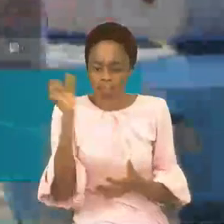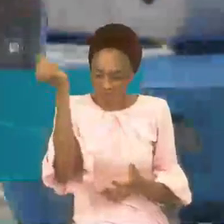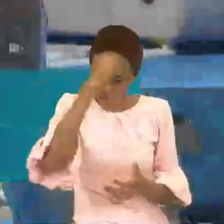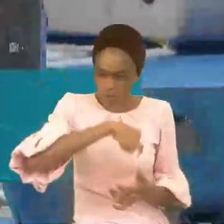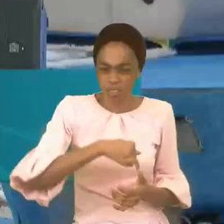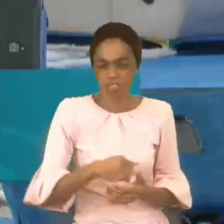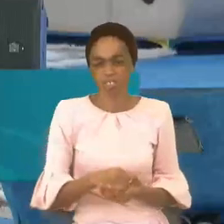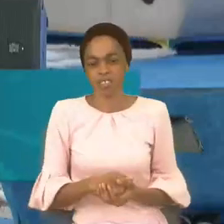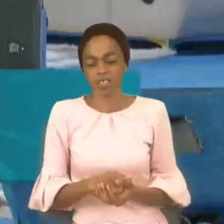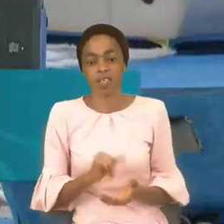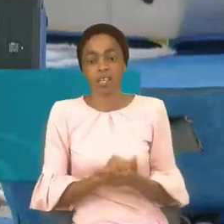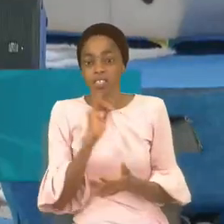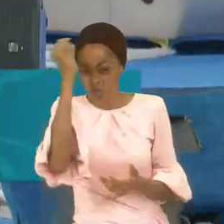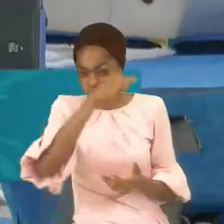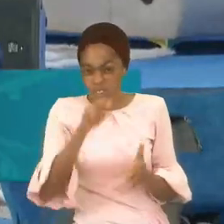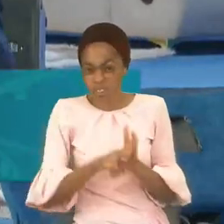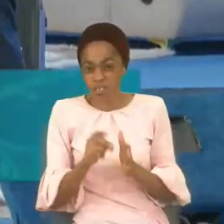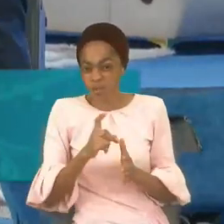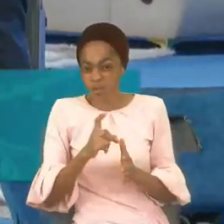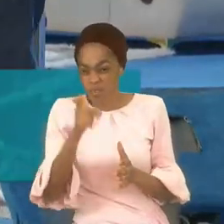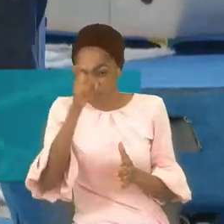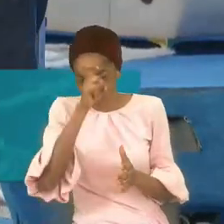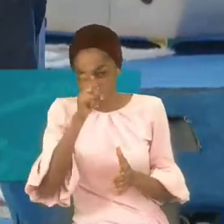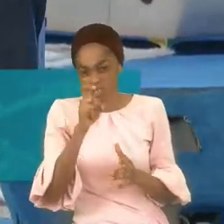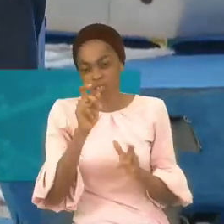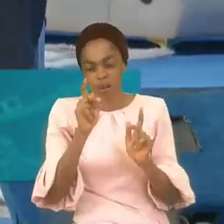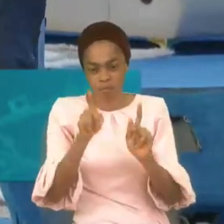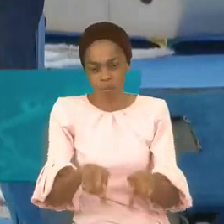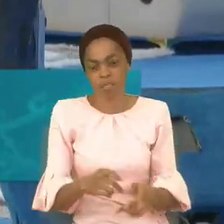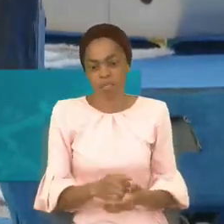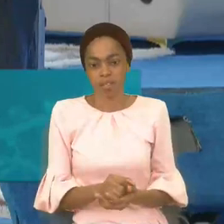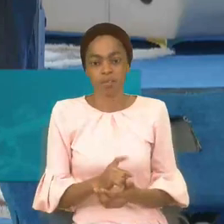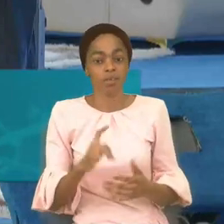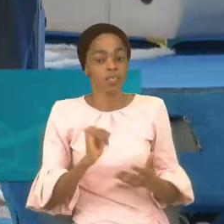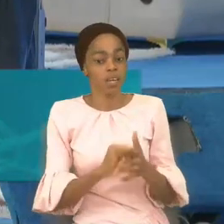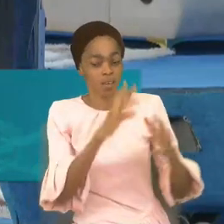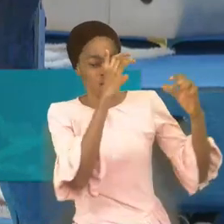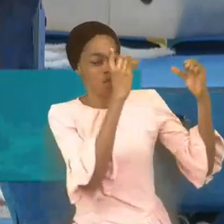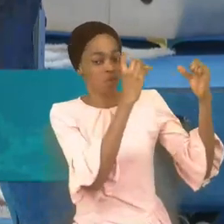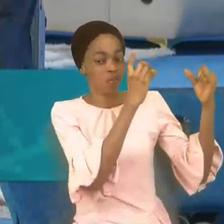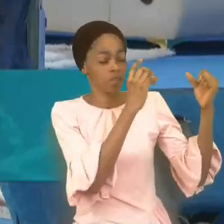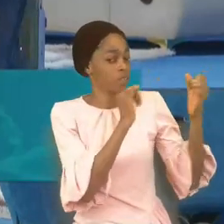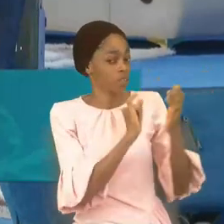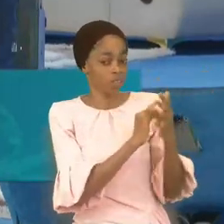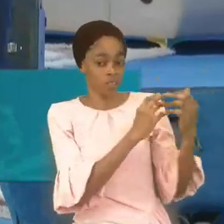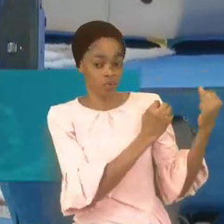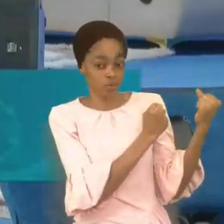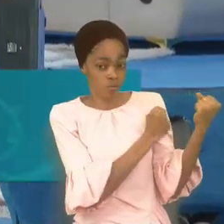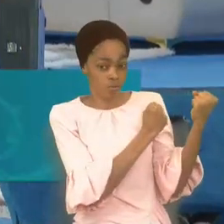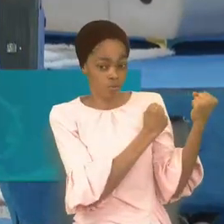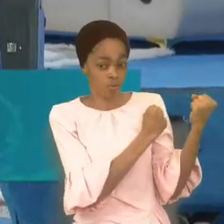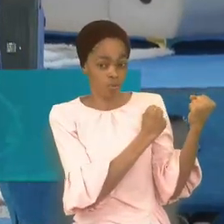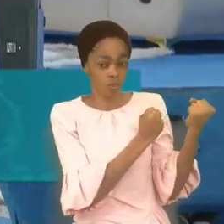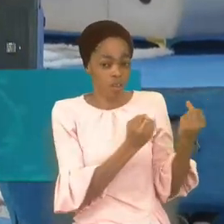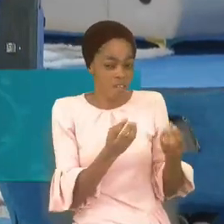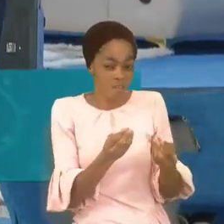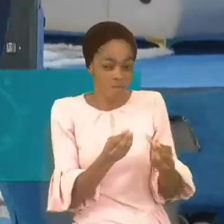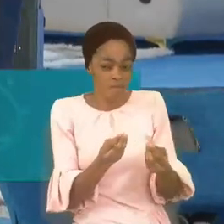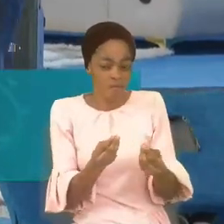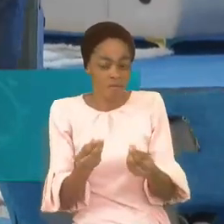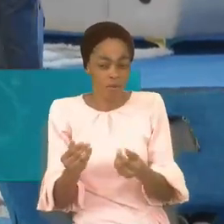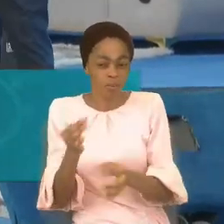La folie des insensés. La foi courageuse du